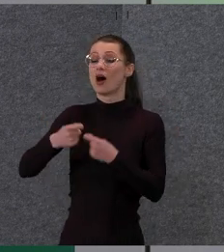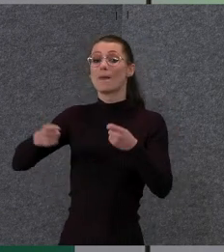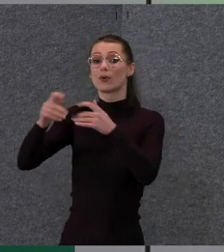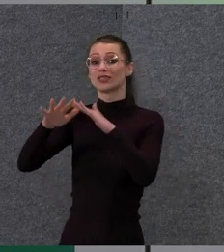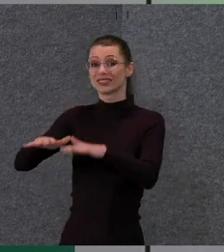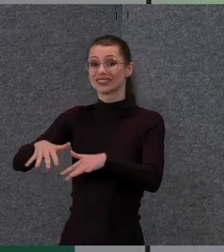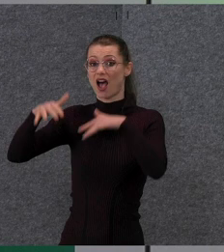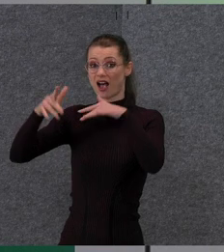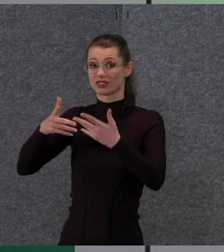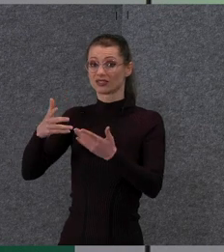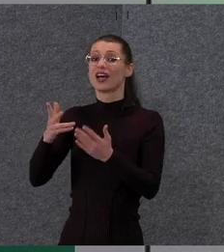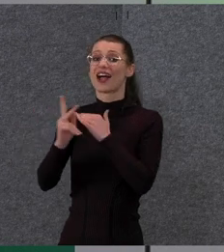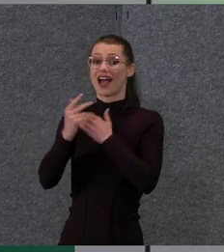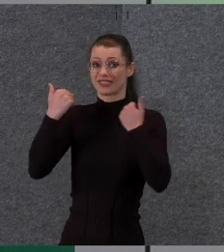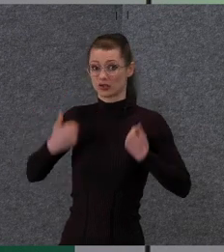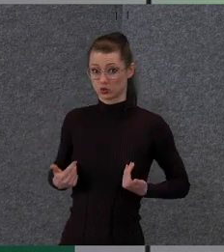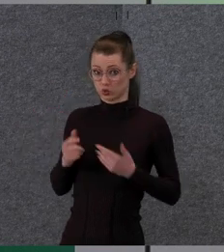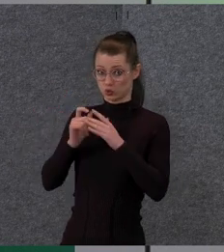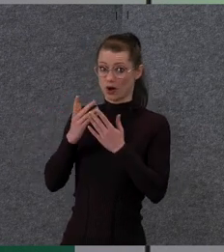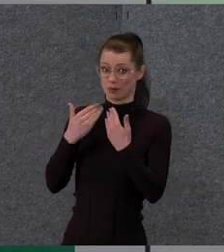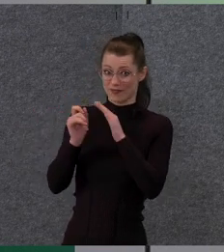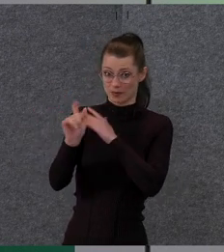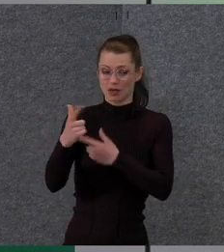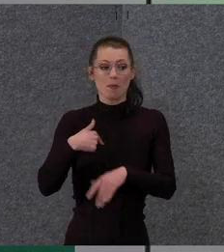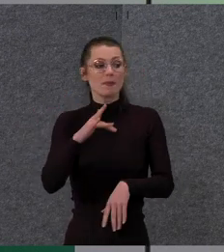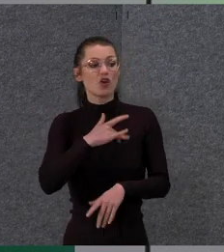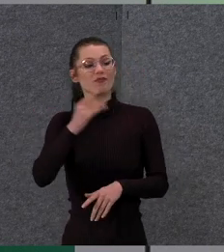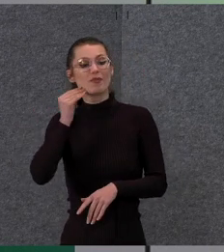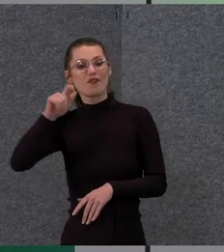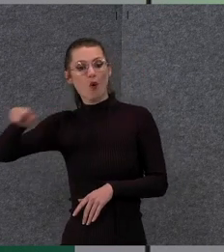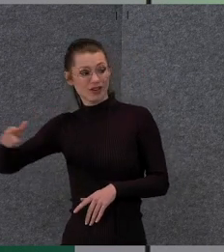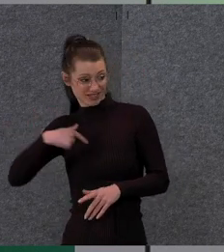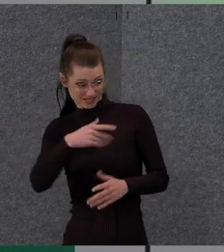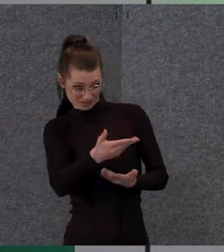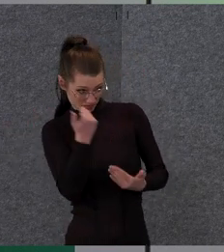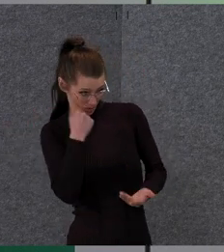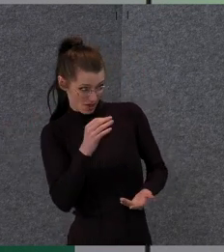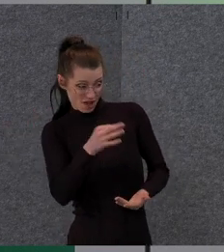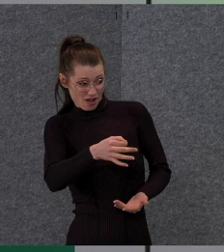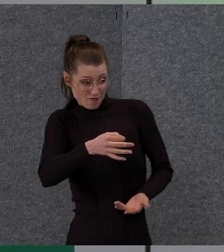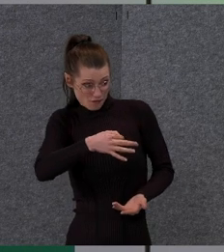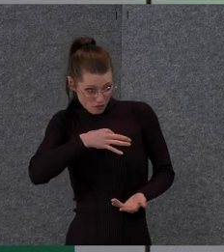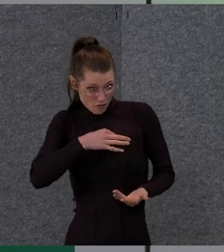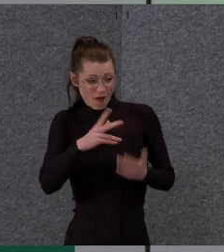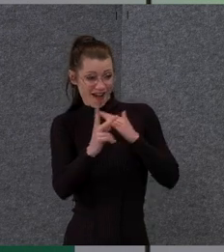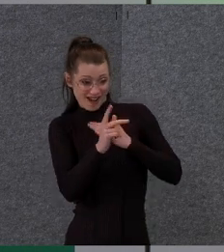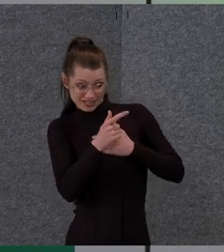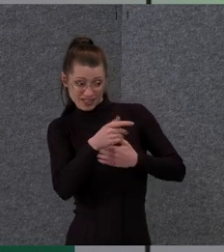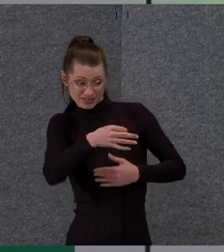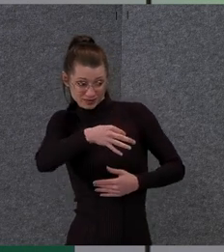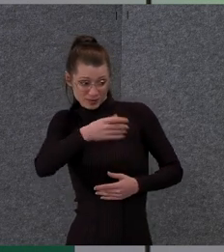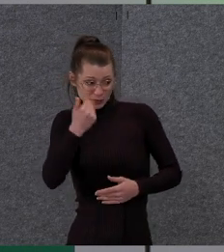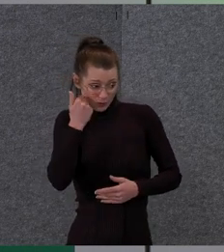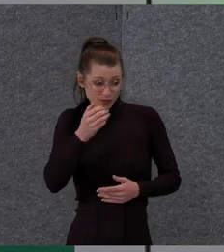begann, als betroffene Anwohner auf mich zukamen und mich fragten, ob ich für sie kandidieren kann, für sie weiterkämpfen im